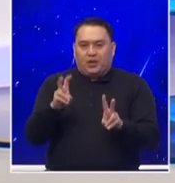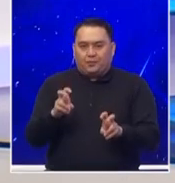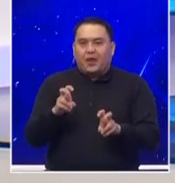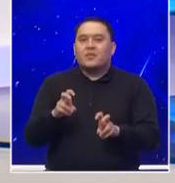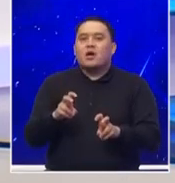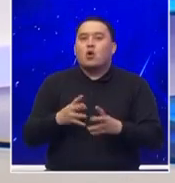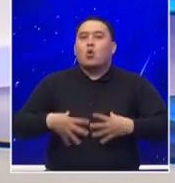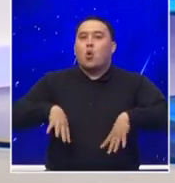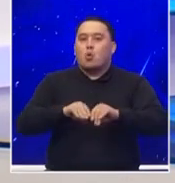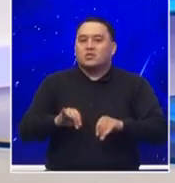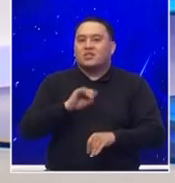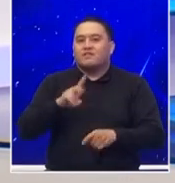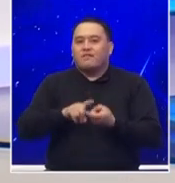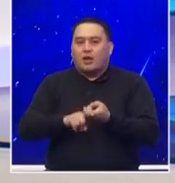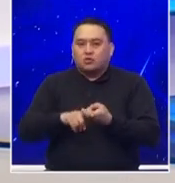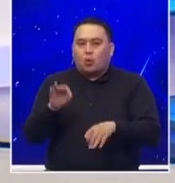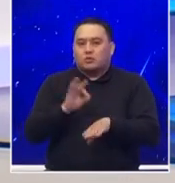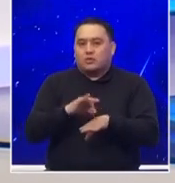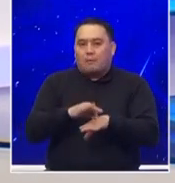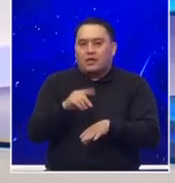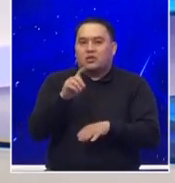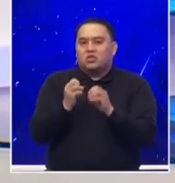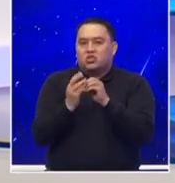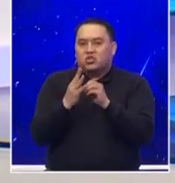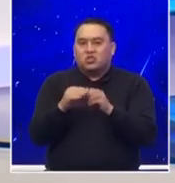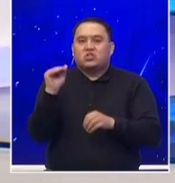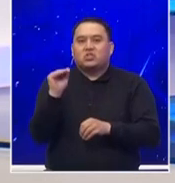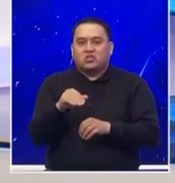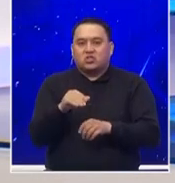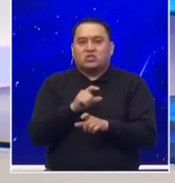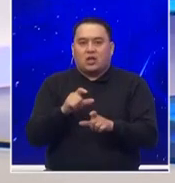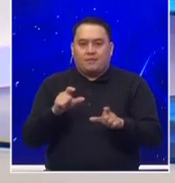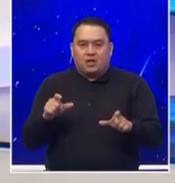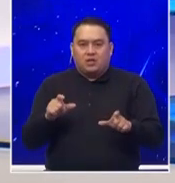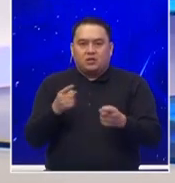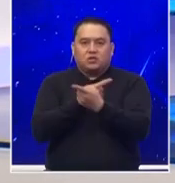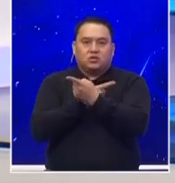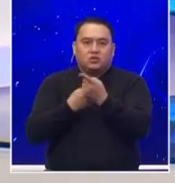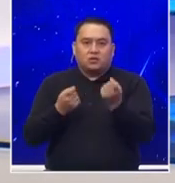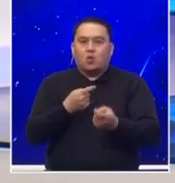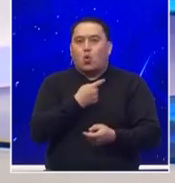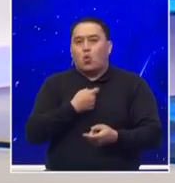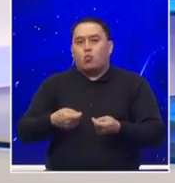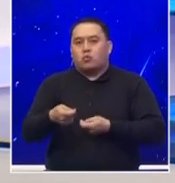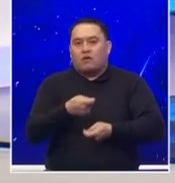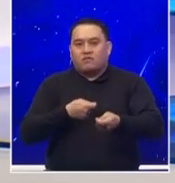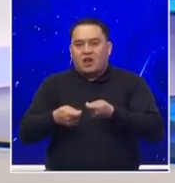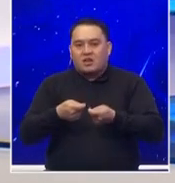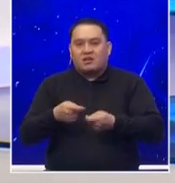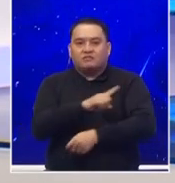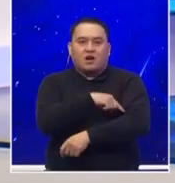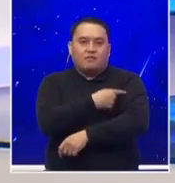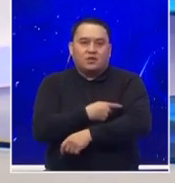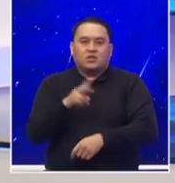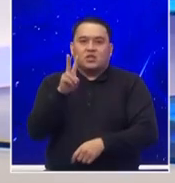Хабар-24. Общее число инфицированных там приблизилось к 14 тысячам. Как сообщили в областном управлении